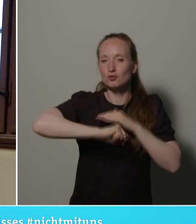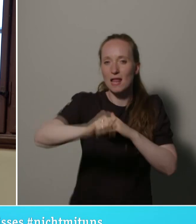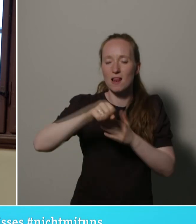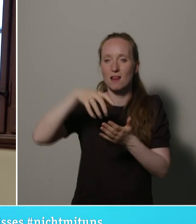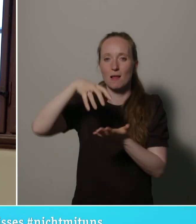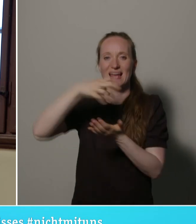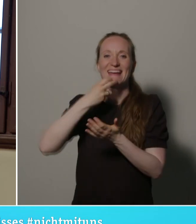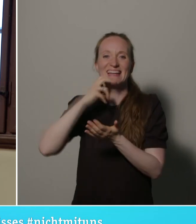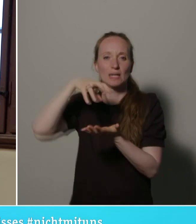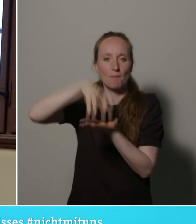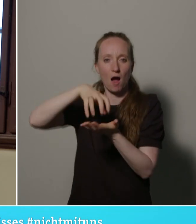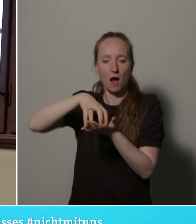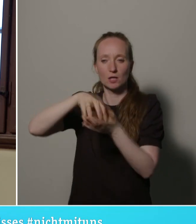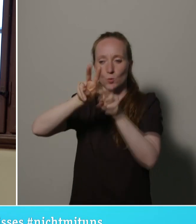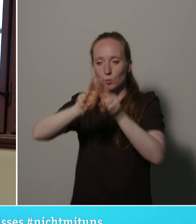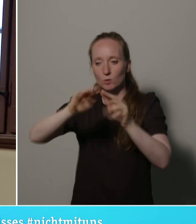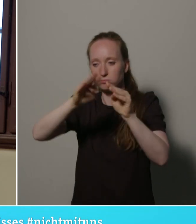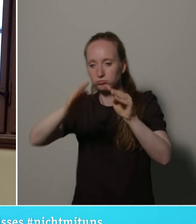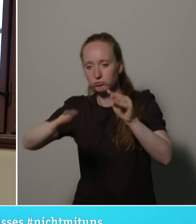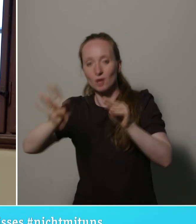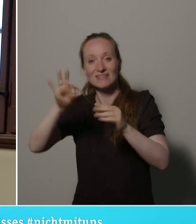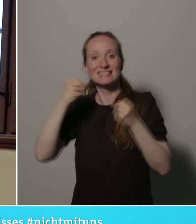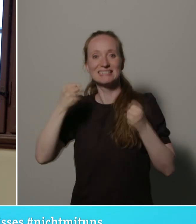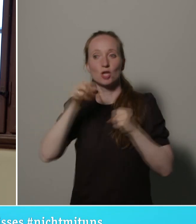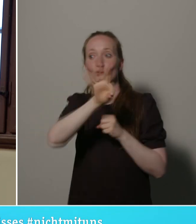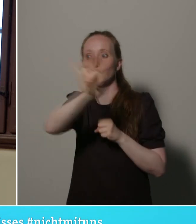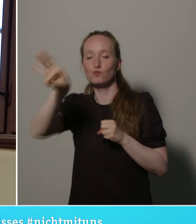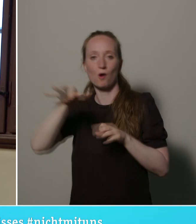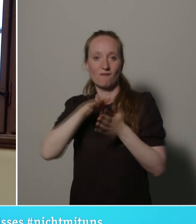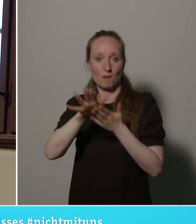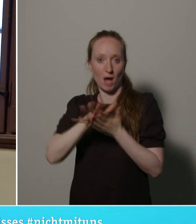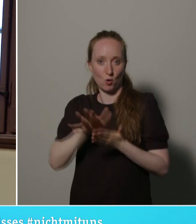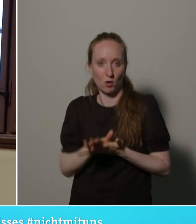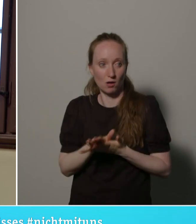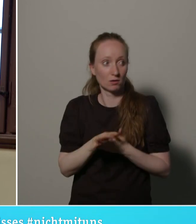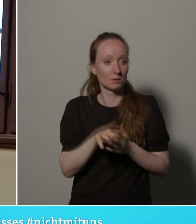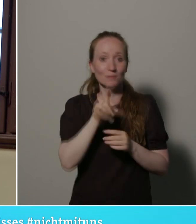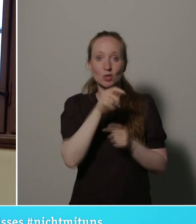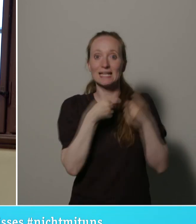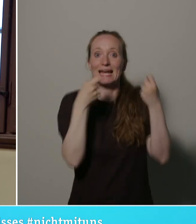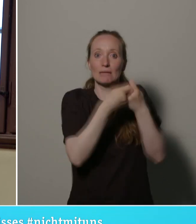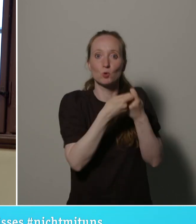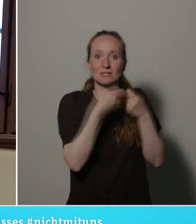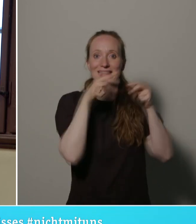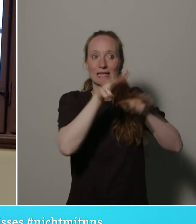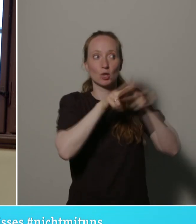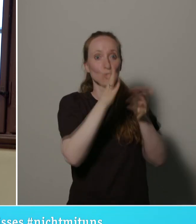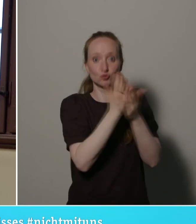hat auf einen Schlag für die Verbraucher Sicherheit gegeben und es hat auf einen Schlag dafür gesorgt, dass auch